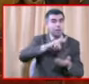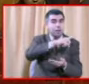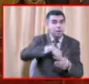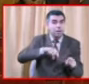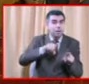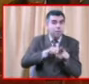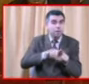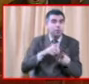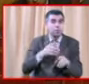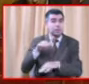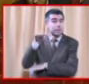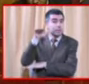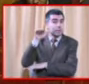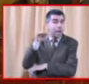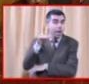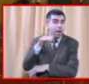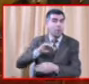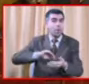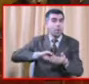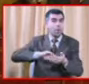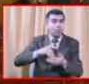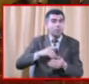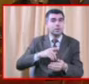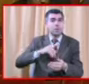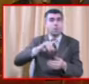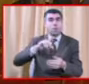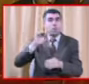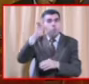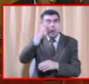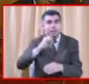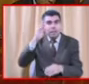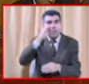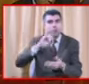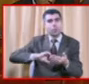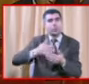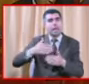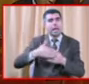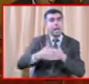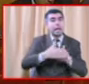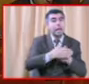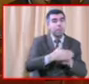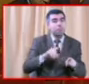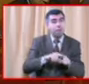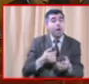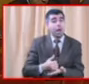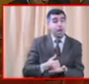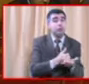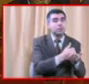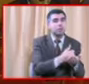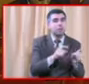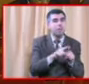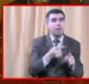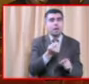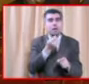المنكوبة، مناطق قليمي ورزازات وإقليم الحوز والمناطق الأخرى، تزويد الساكنة بالمواد الغذائية